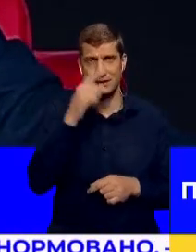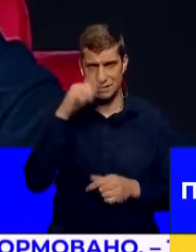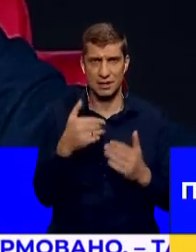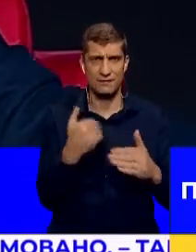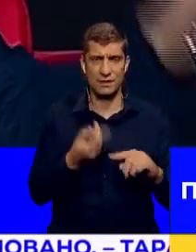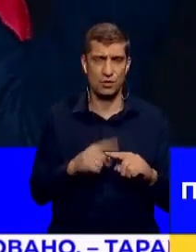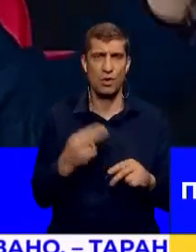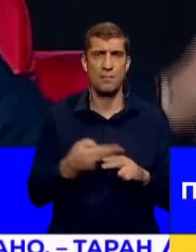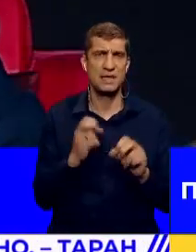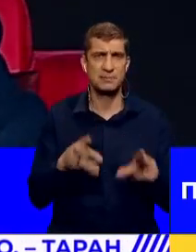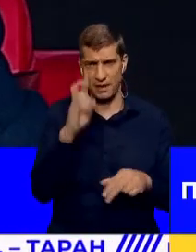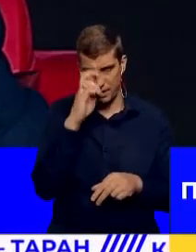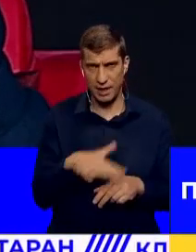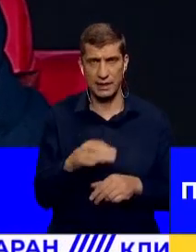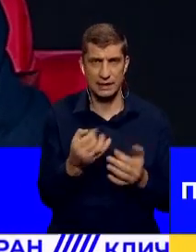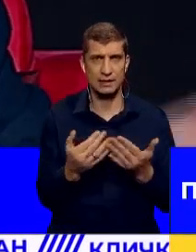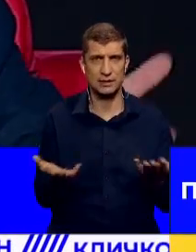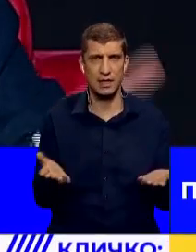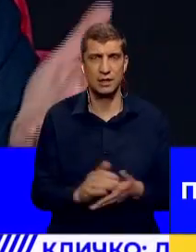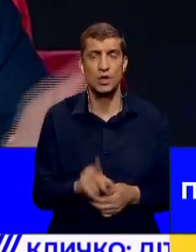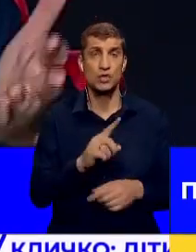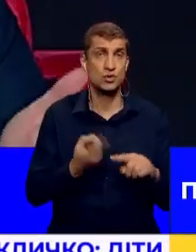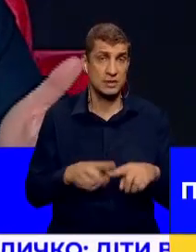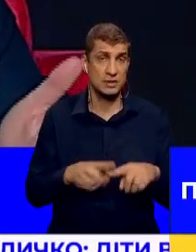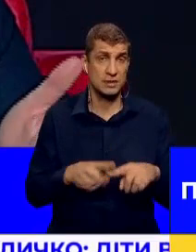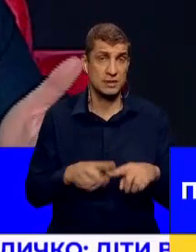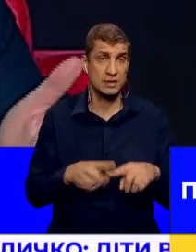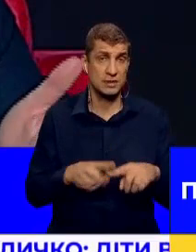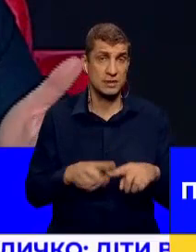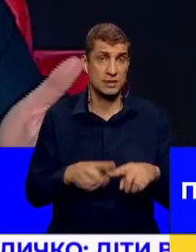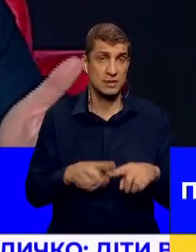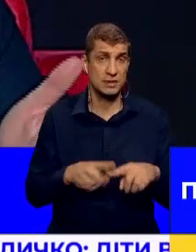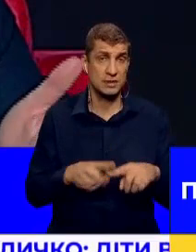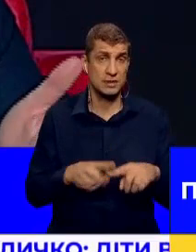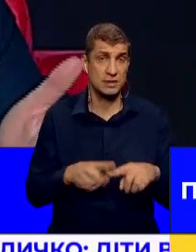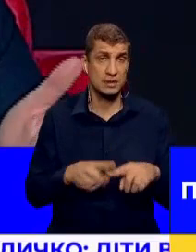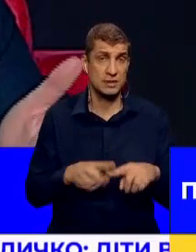ну, безпека країни, ну, і так далі. Що це також може.